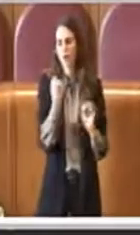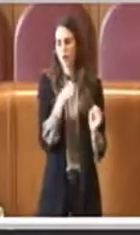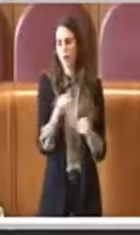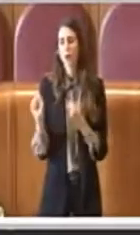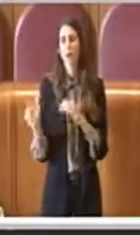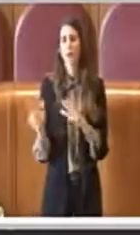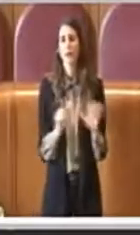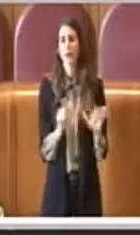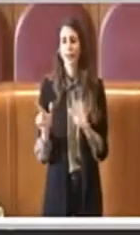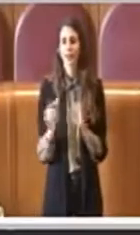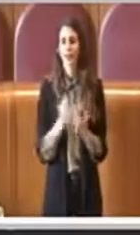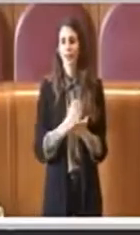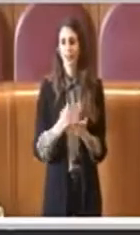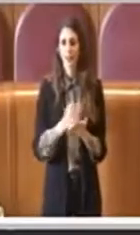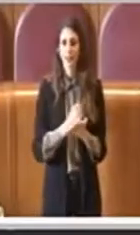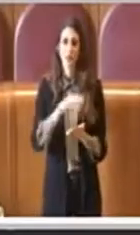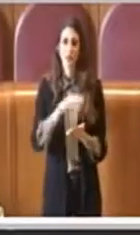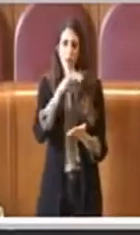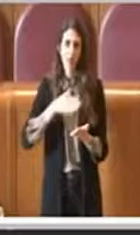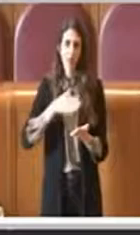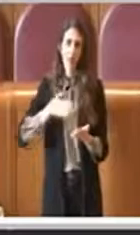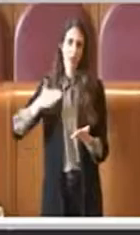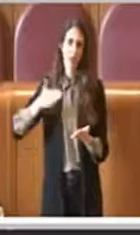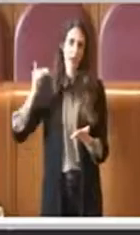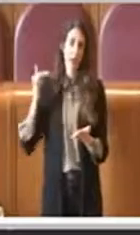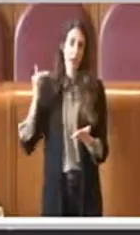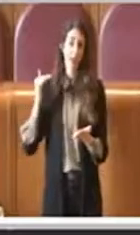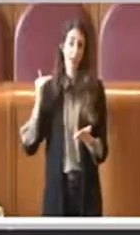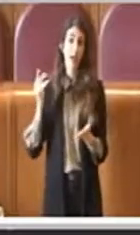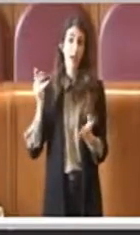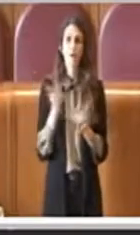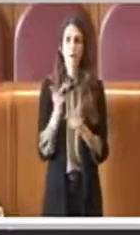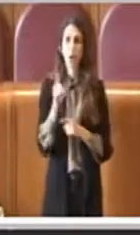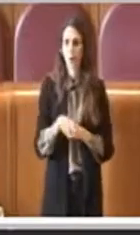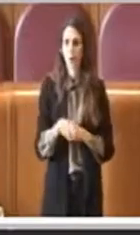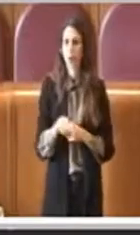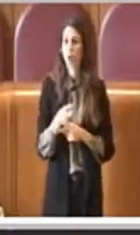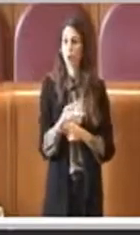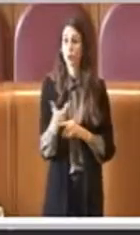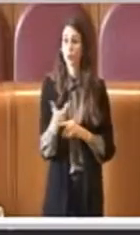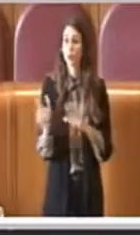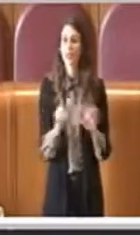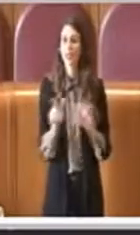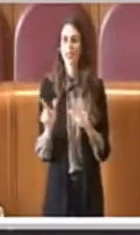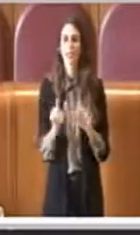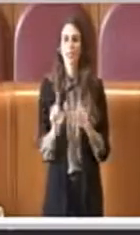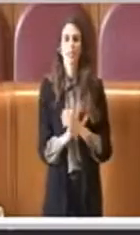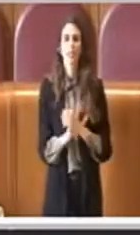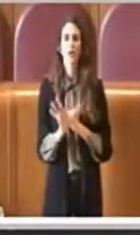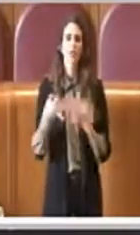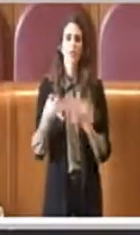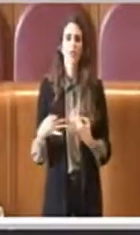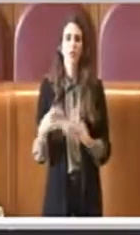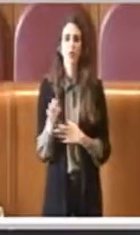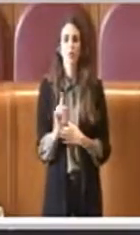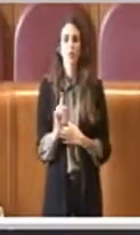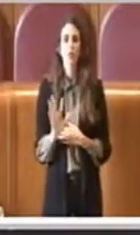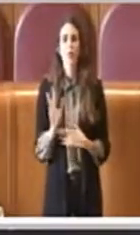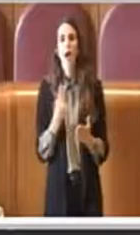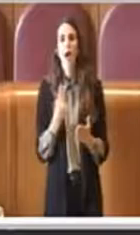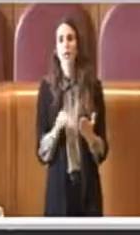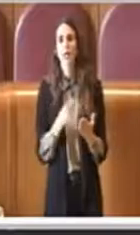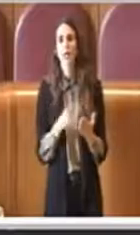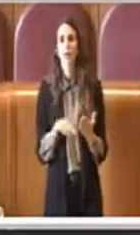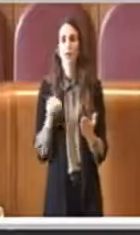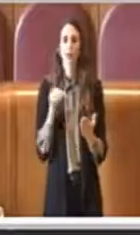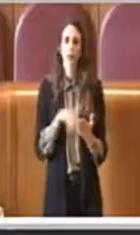neanche 77 non sono, da recentissimi controlli fatti dal Dipartimento Mobilità, però insomma questo emendamento in realtà è un